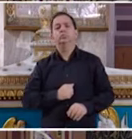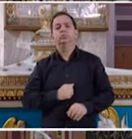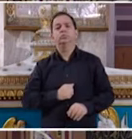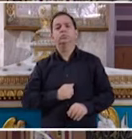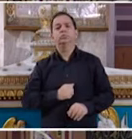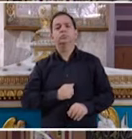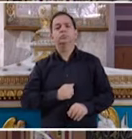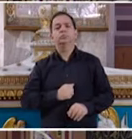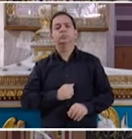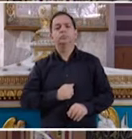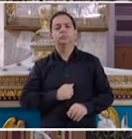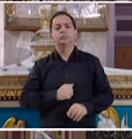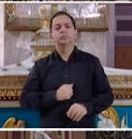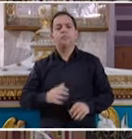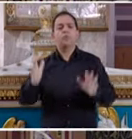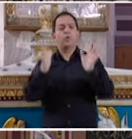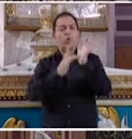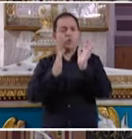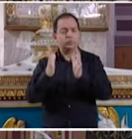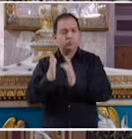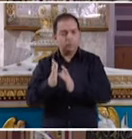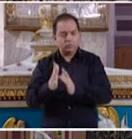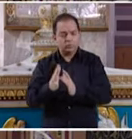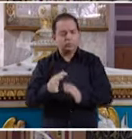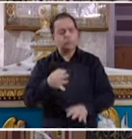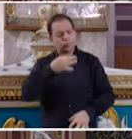Και είπεν αυτό,